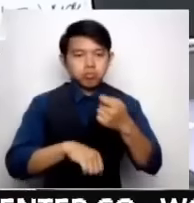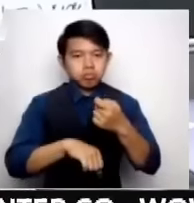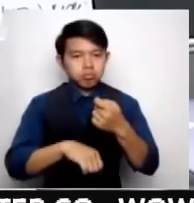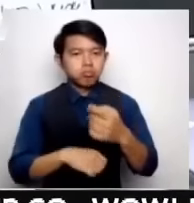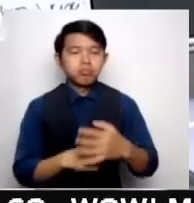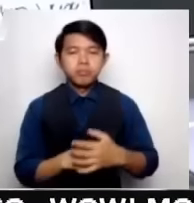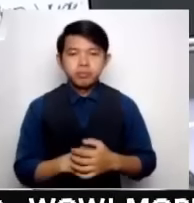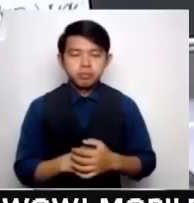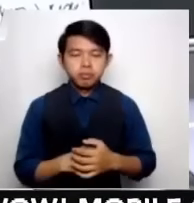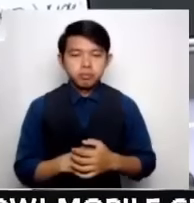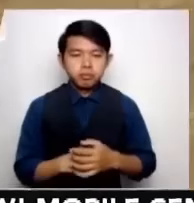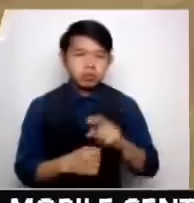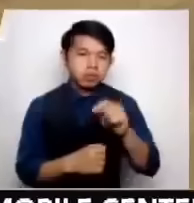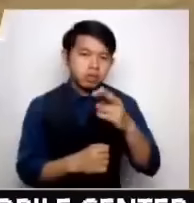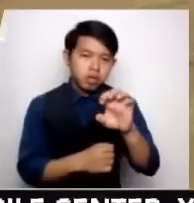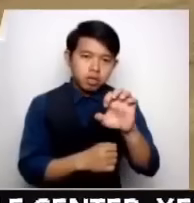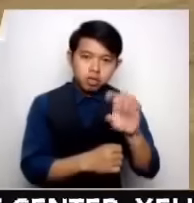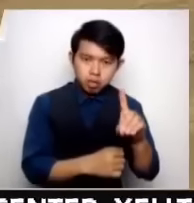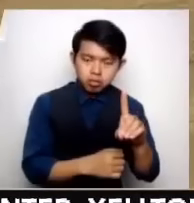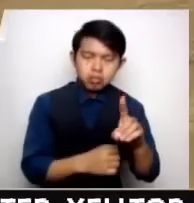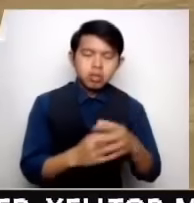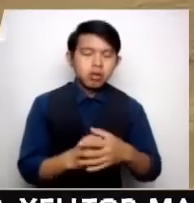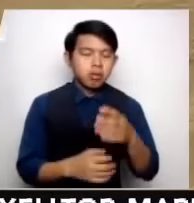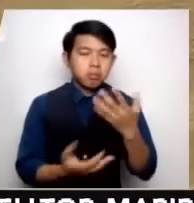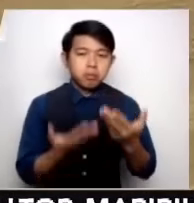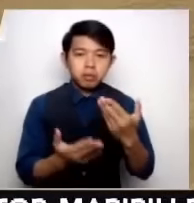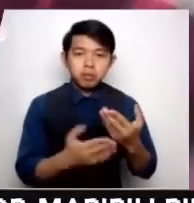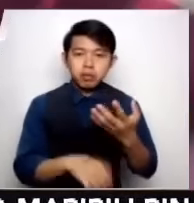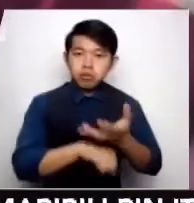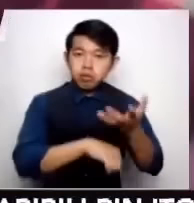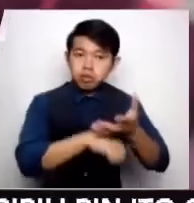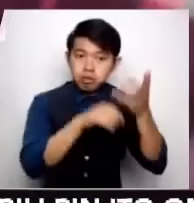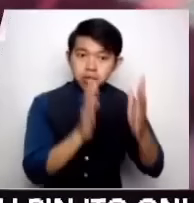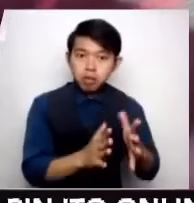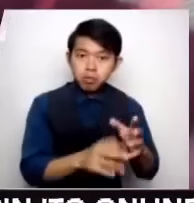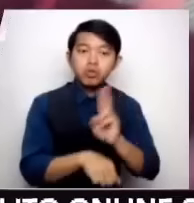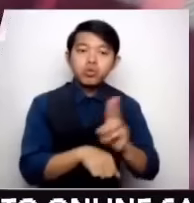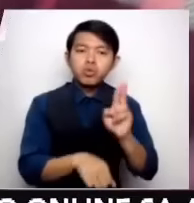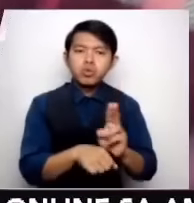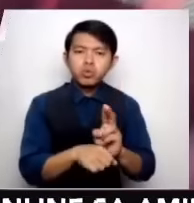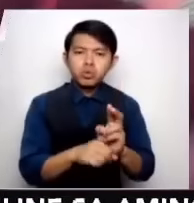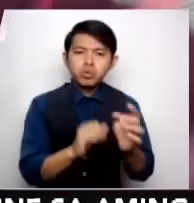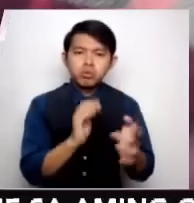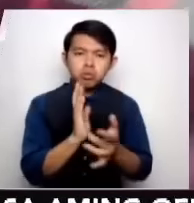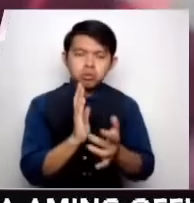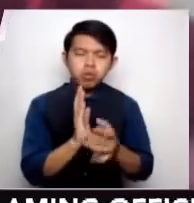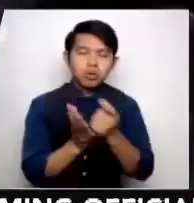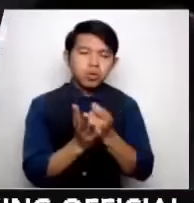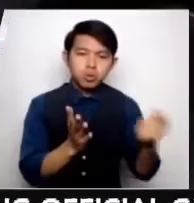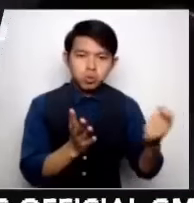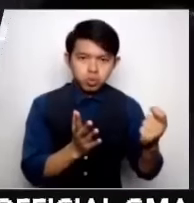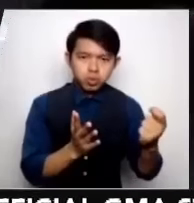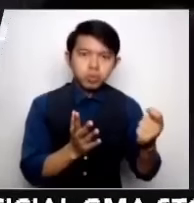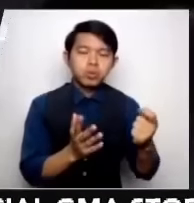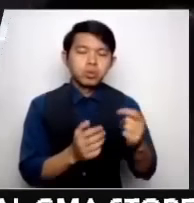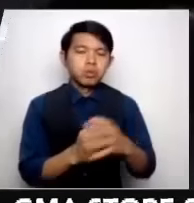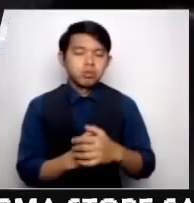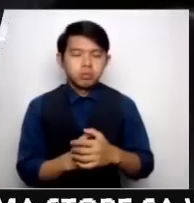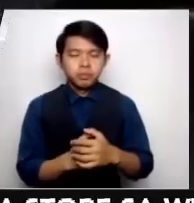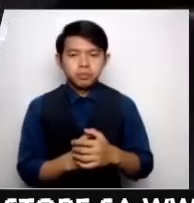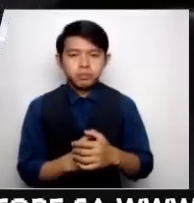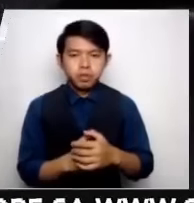thread, posibleng gumagamit daw ang mga scammer ng tinatawag na IMSI Catcher o International Mobile Subscriber Identity Catcher, isang makina